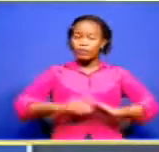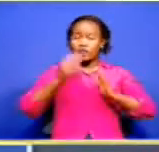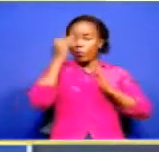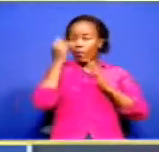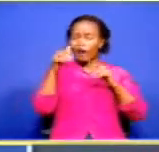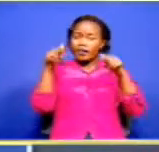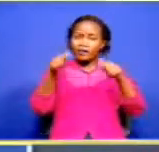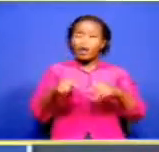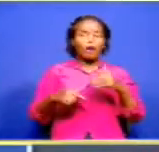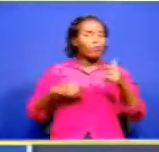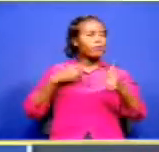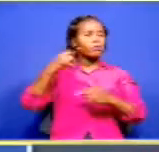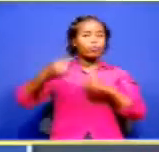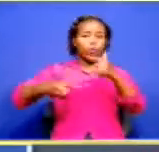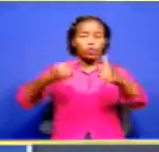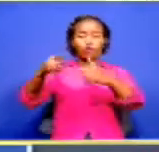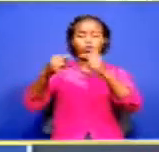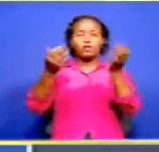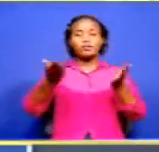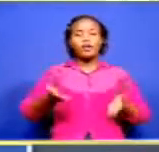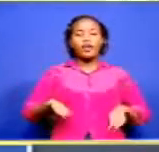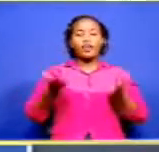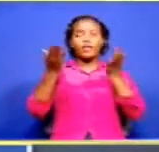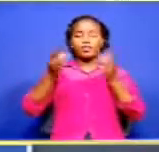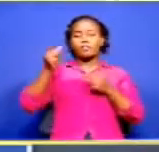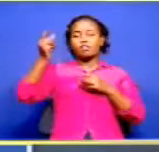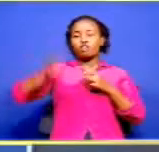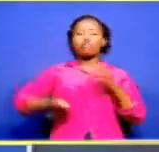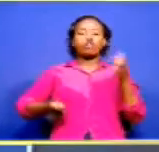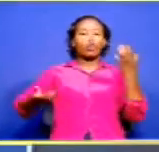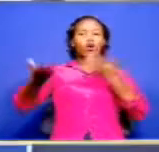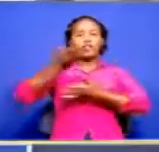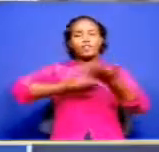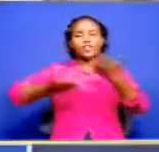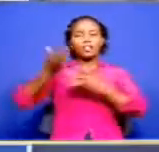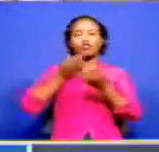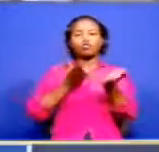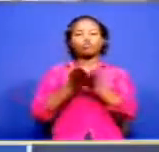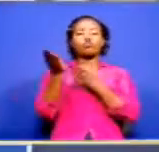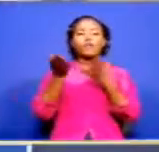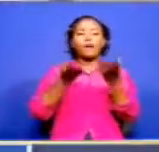will go a long way in enhancing regional integration in trade.